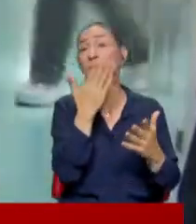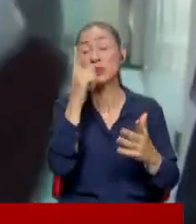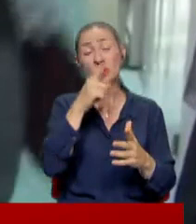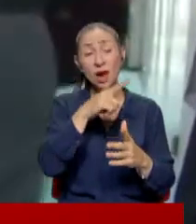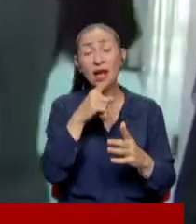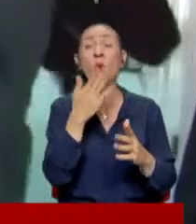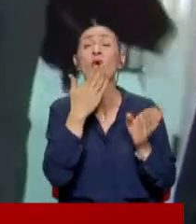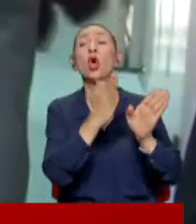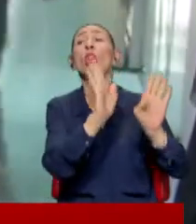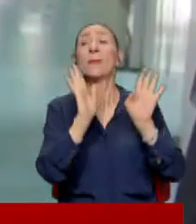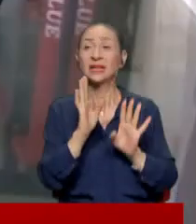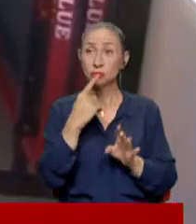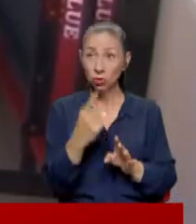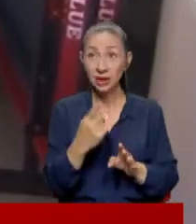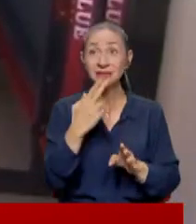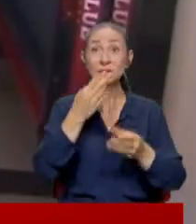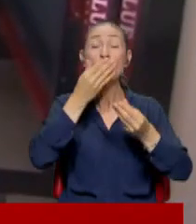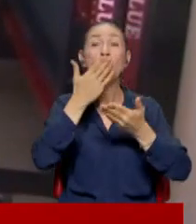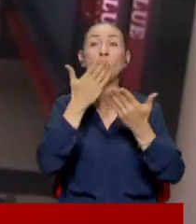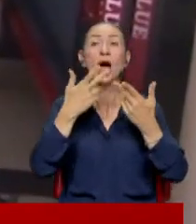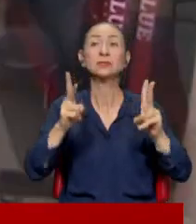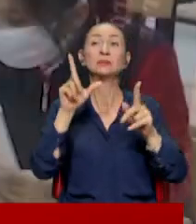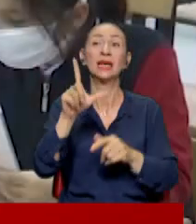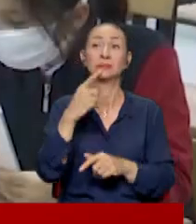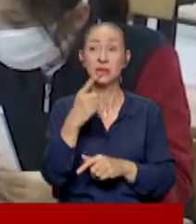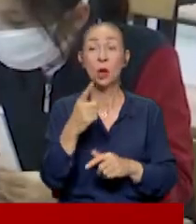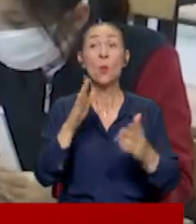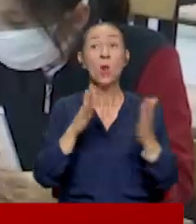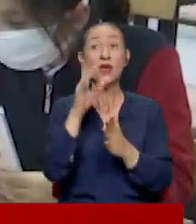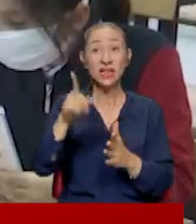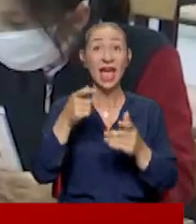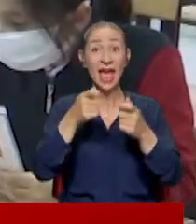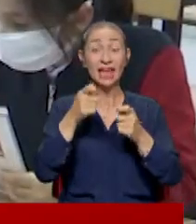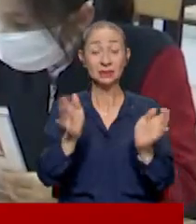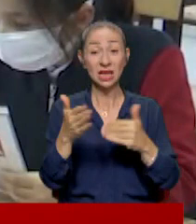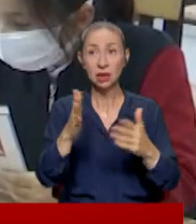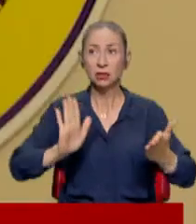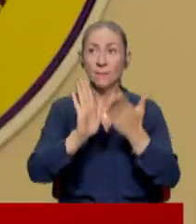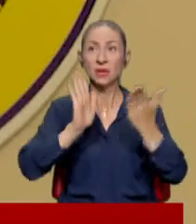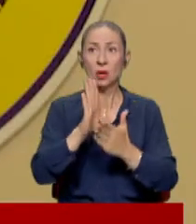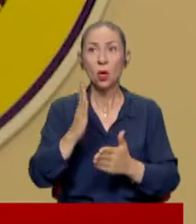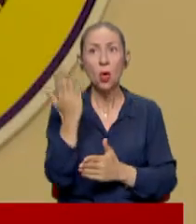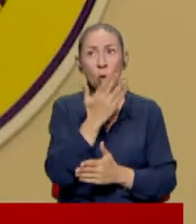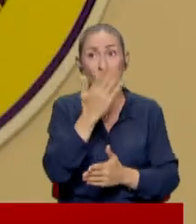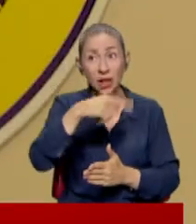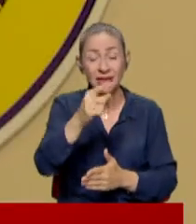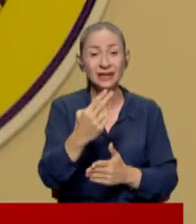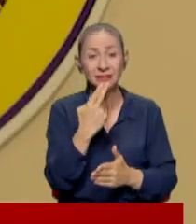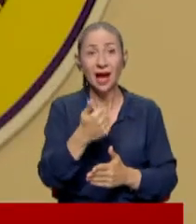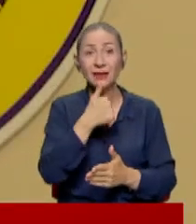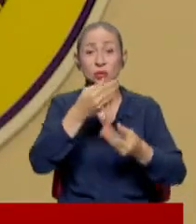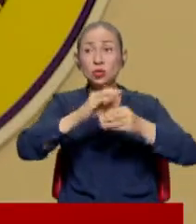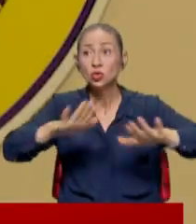nedeniyle okula göndermediğini söyleyerek kız okulları açabilmeliyiz dedi. Muhalefet de eğitim sendikaları da tepkili. Okullarda kız ve